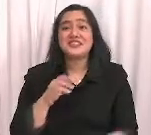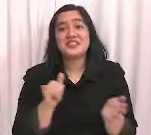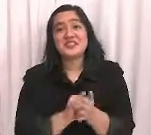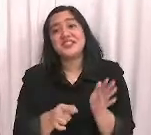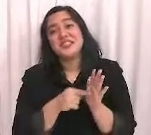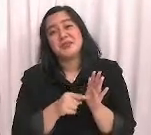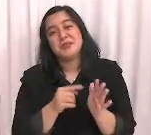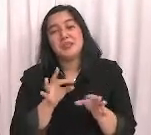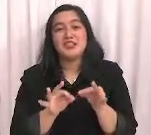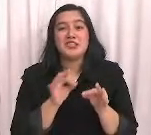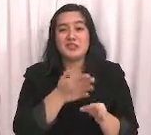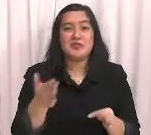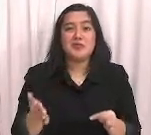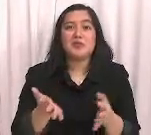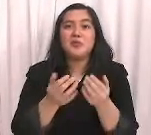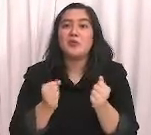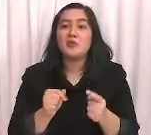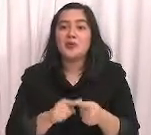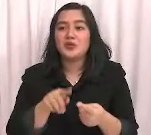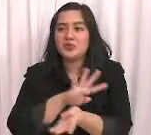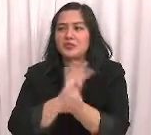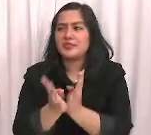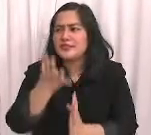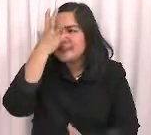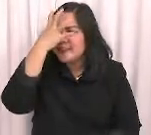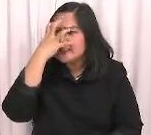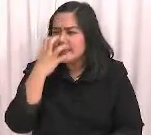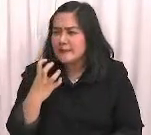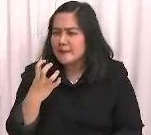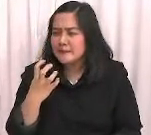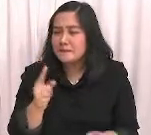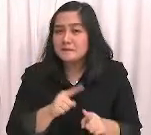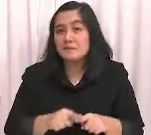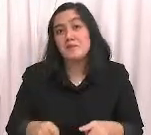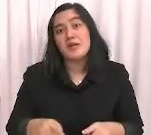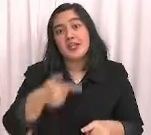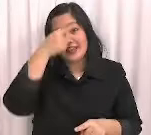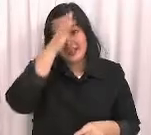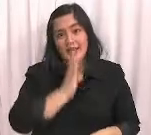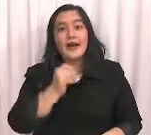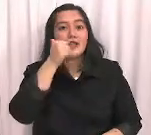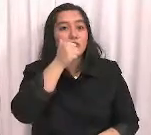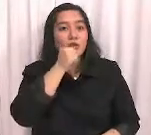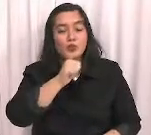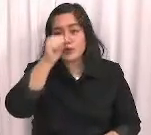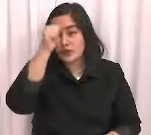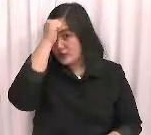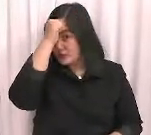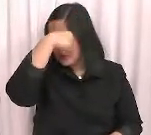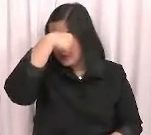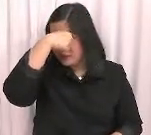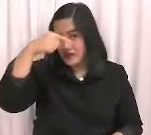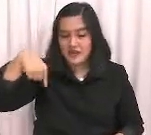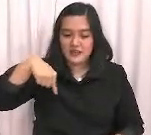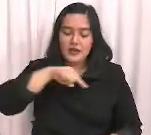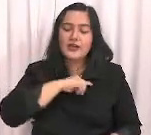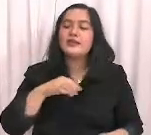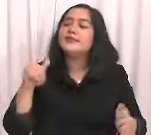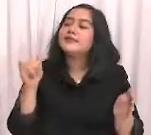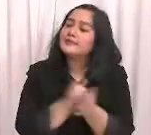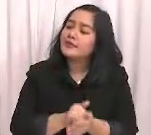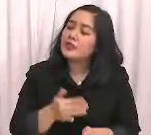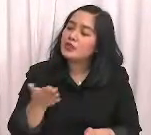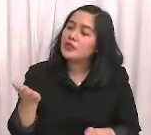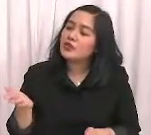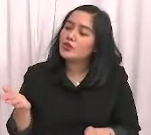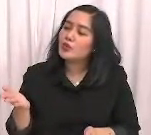talaga ang pinaalala ni Lord sa akin na, I will do him good. Kasi meron ako. Pag nag-meditate ako, hindi ko siya ginagawang she, ginagawang